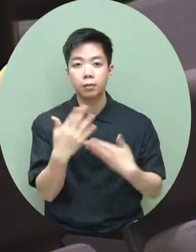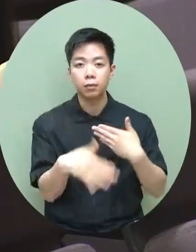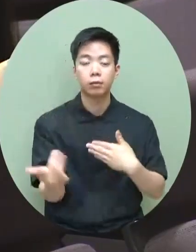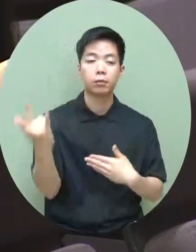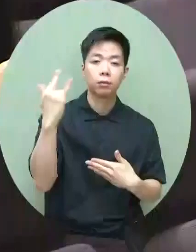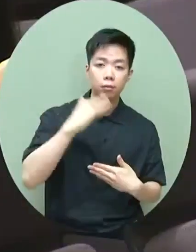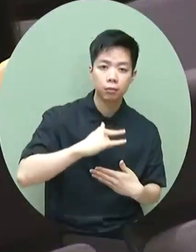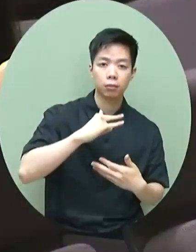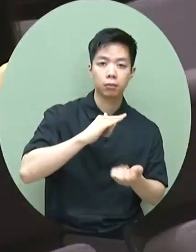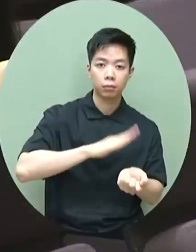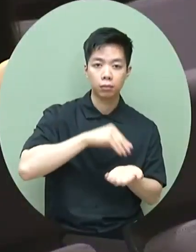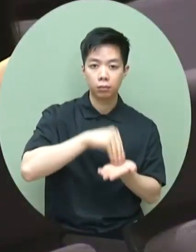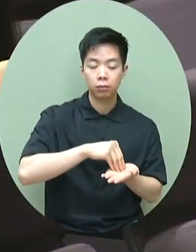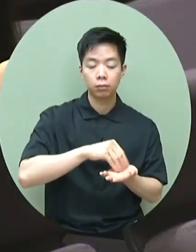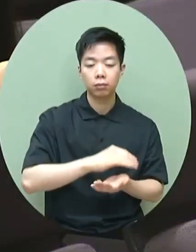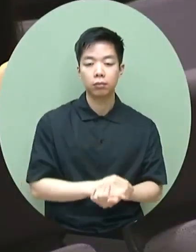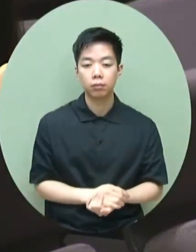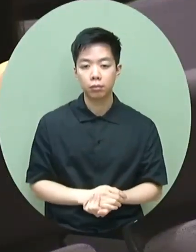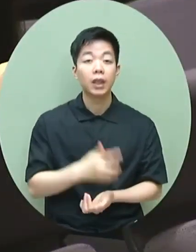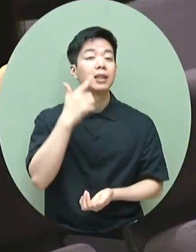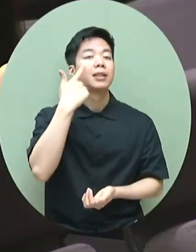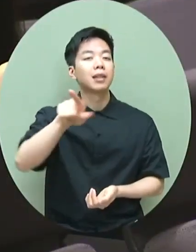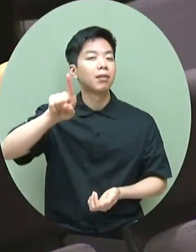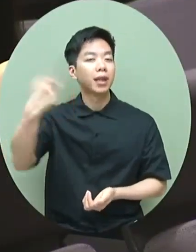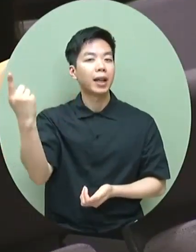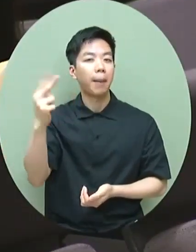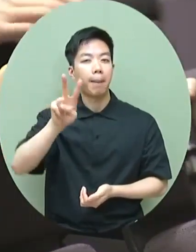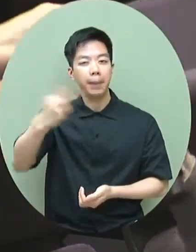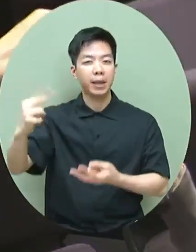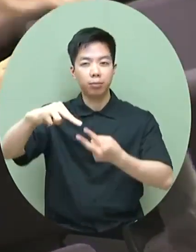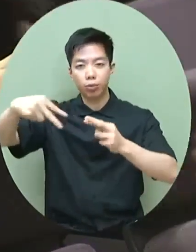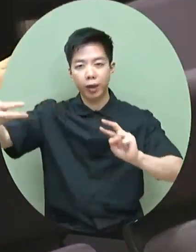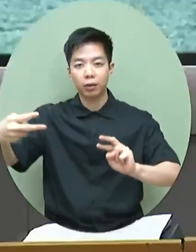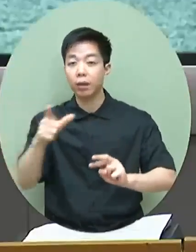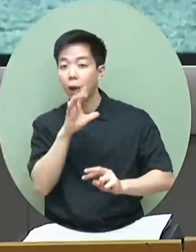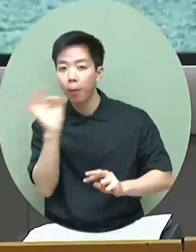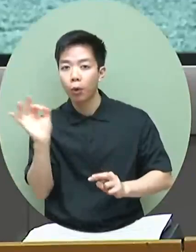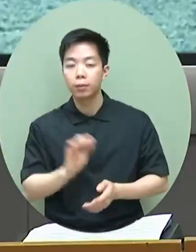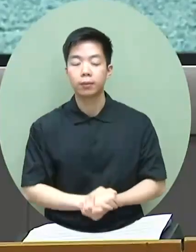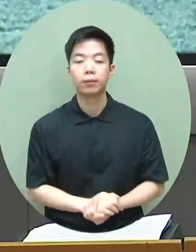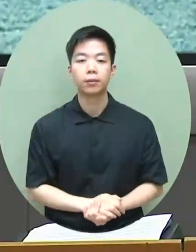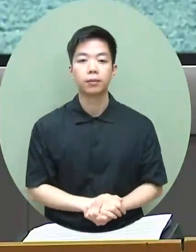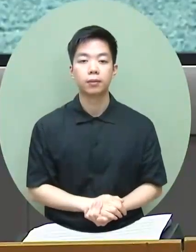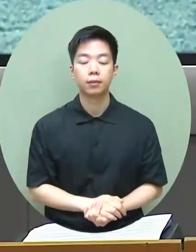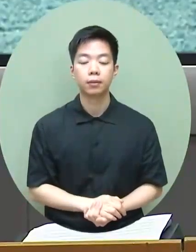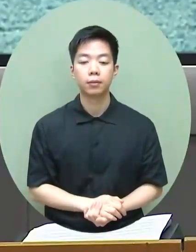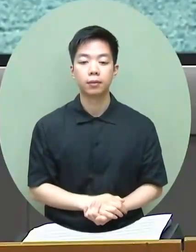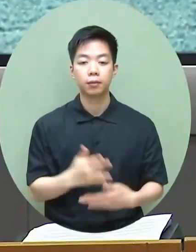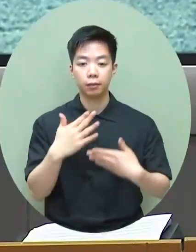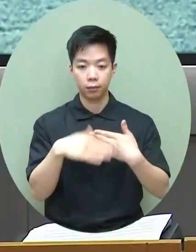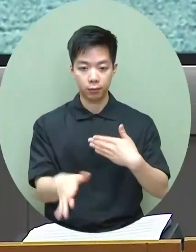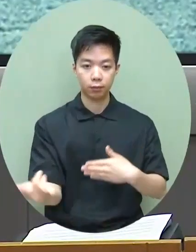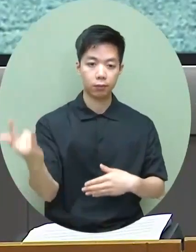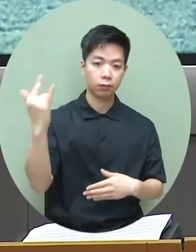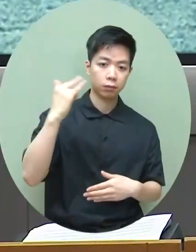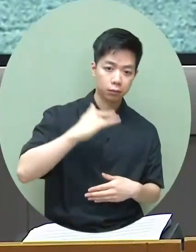本地流行嘅變種病毒咧？唔該。 輸入個案我哋暫時都未收到，我哋化驗所話有一啲新